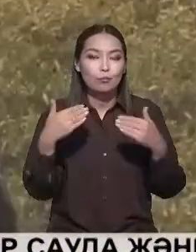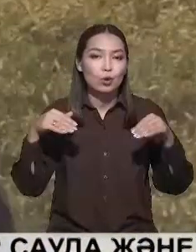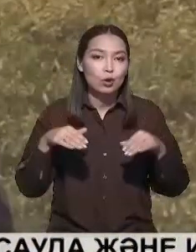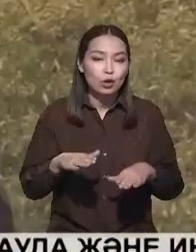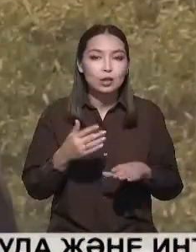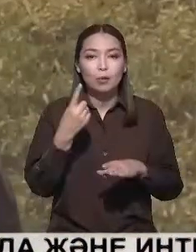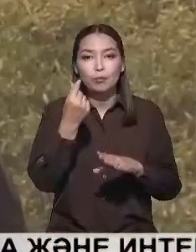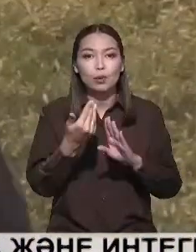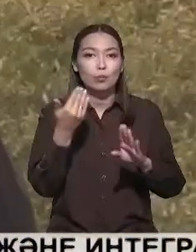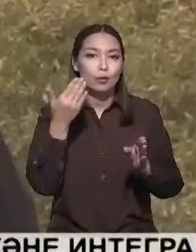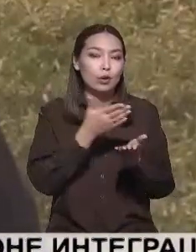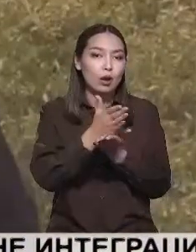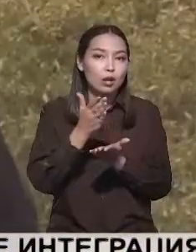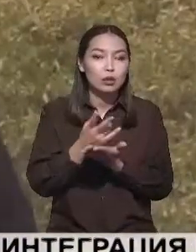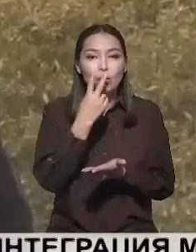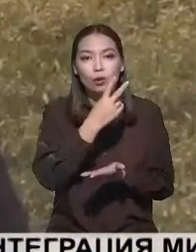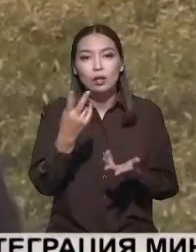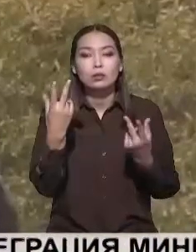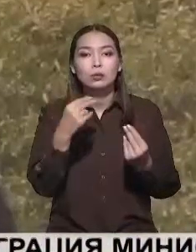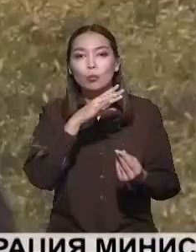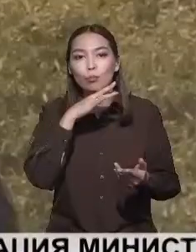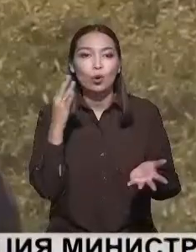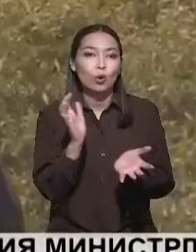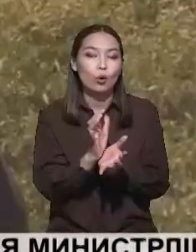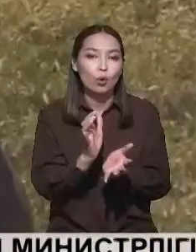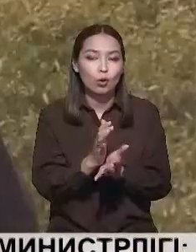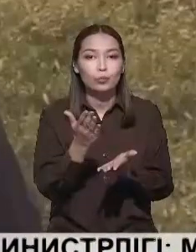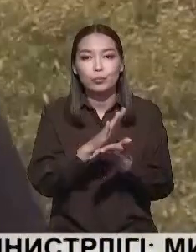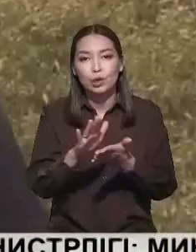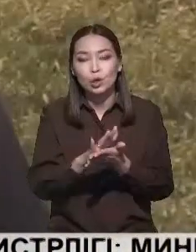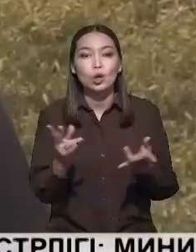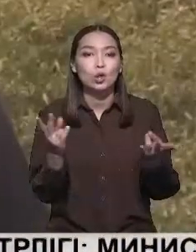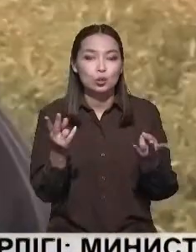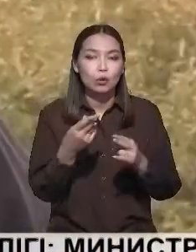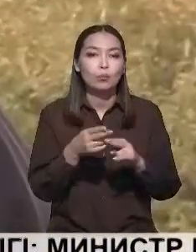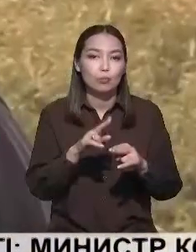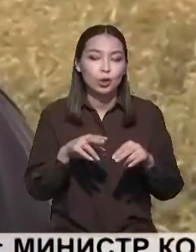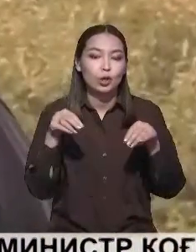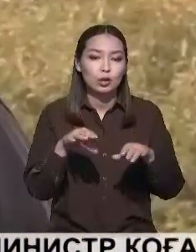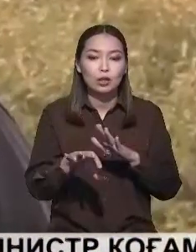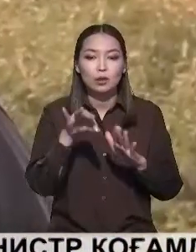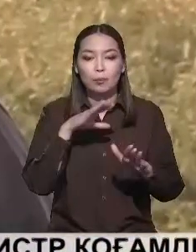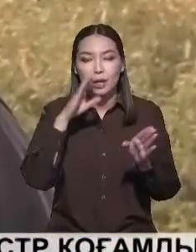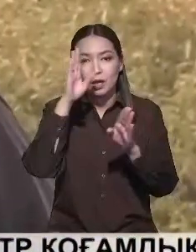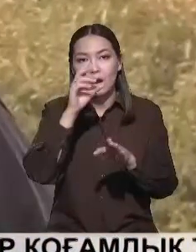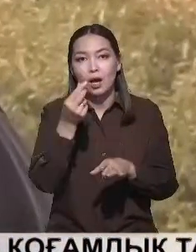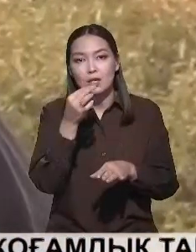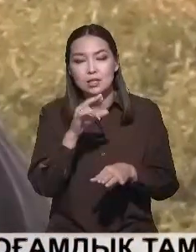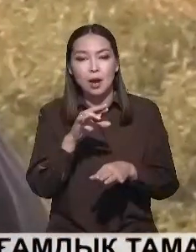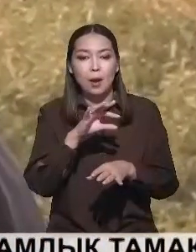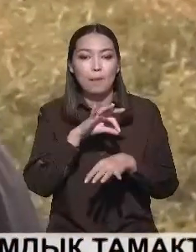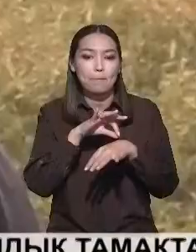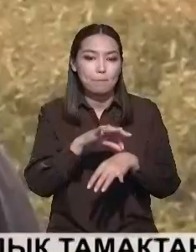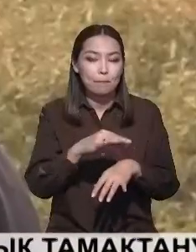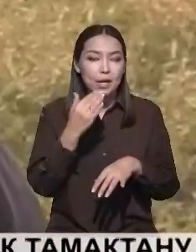бұрын аралап көріп, қоқыстары көп, жұмысы көп деген жерлерді бірге таңдаймыз. Экологиялық акцияның мақсаты